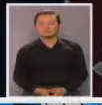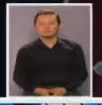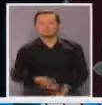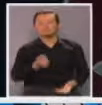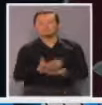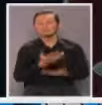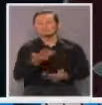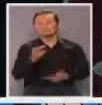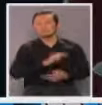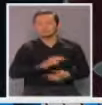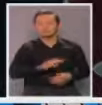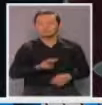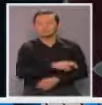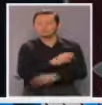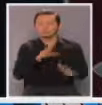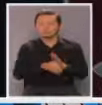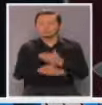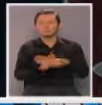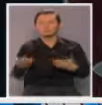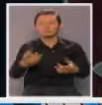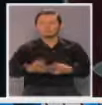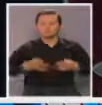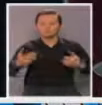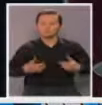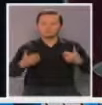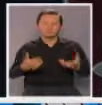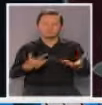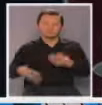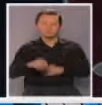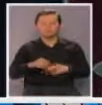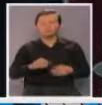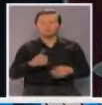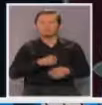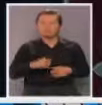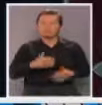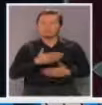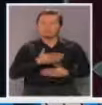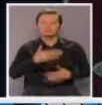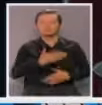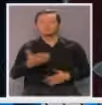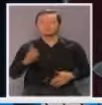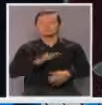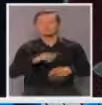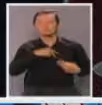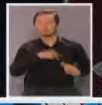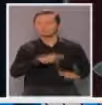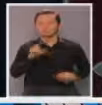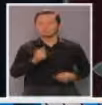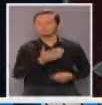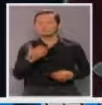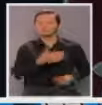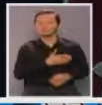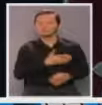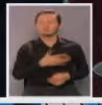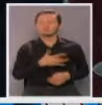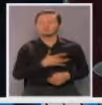Дорогие работники здравоохранения, всех поздравляю с профессиональным праздником. Выражаю вам свою благодарность за ваш доблестный труд, за ваши добрые